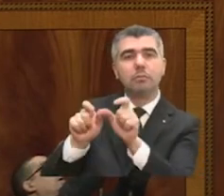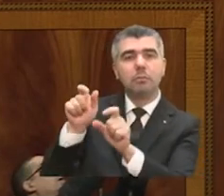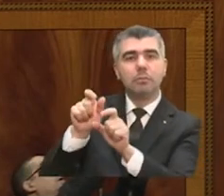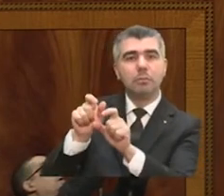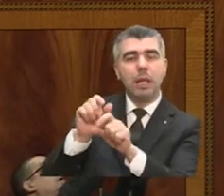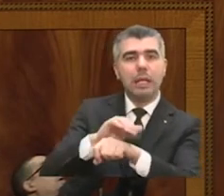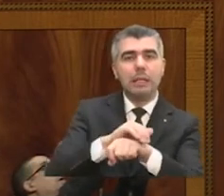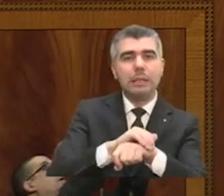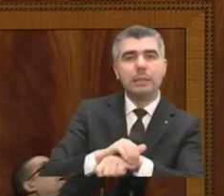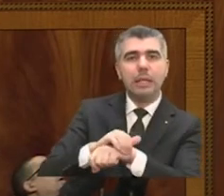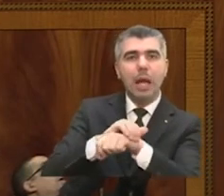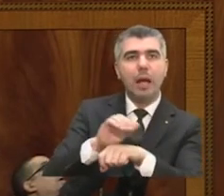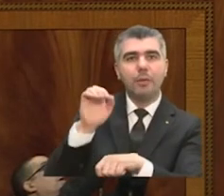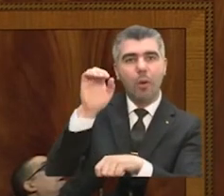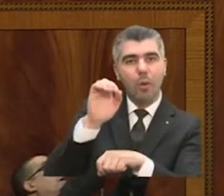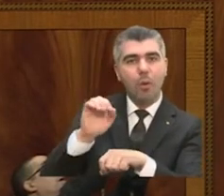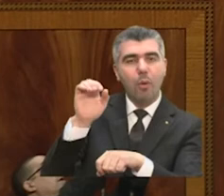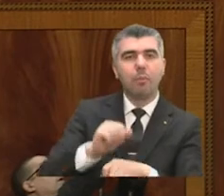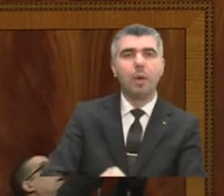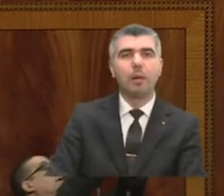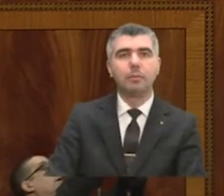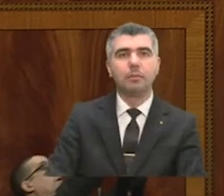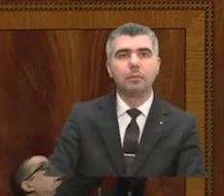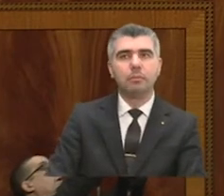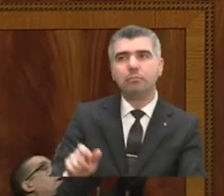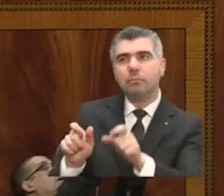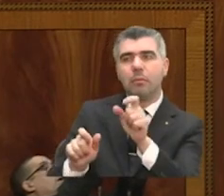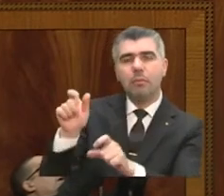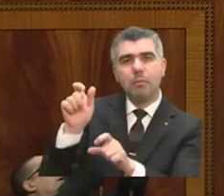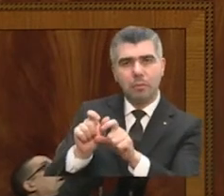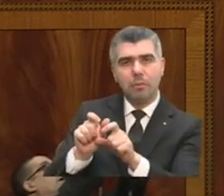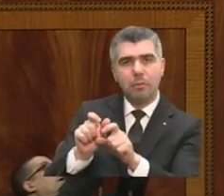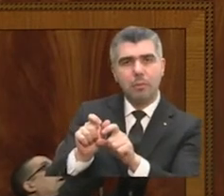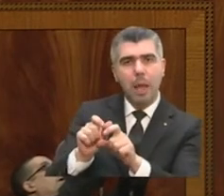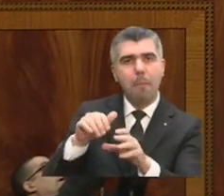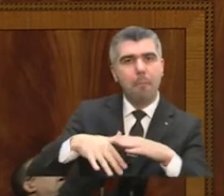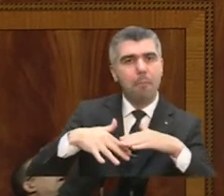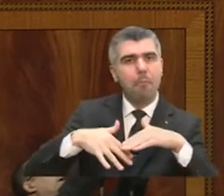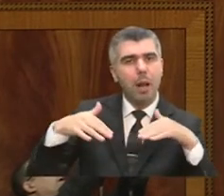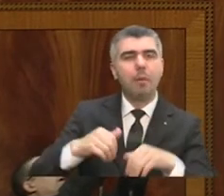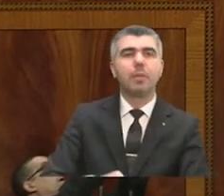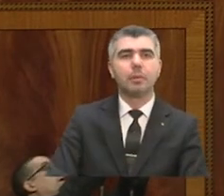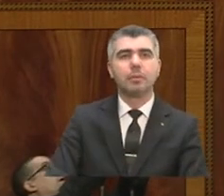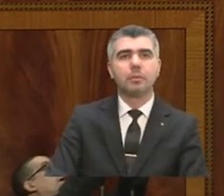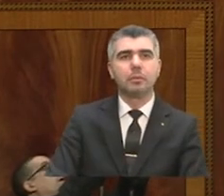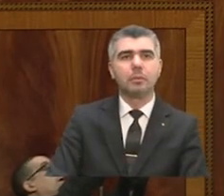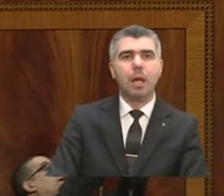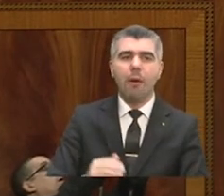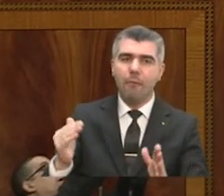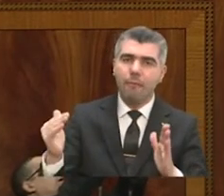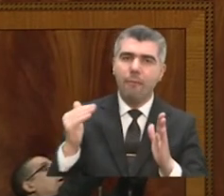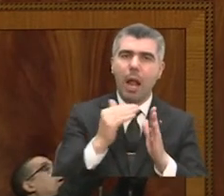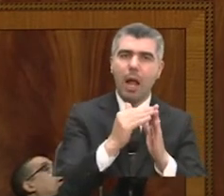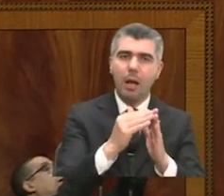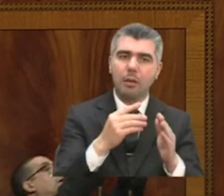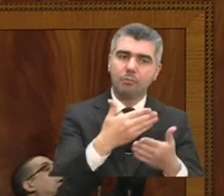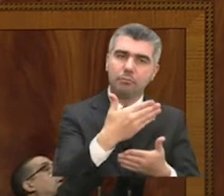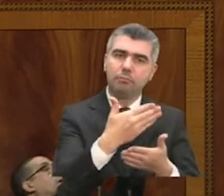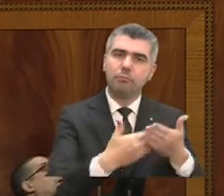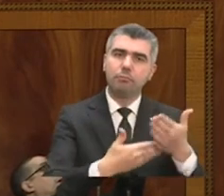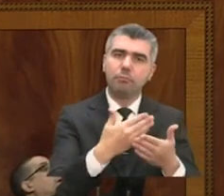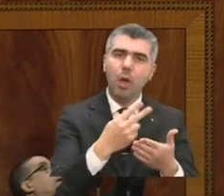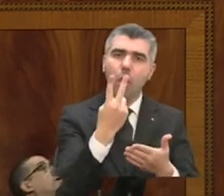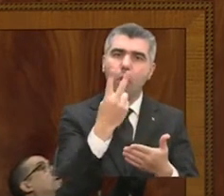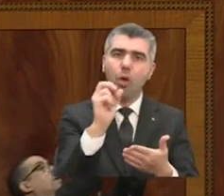m'adresser directement aux parlementaires du Parlement européen. À la fin de